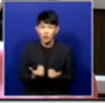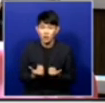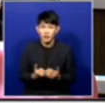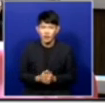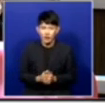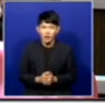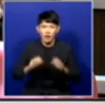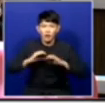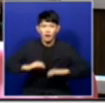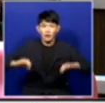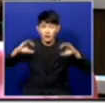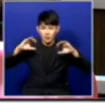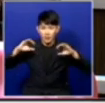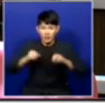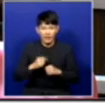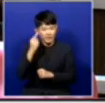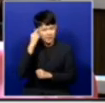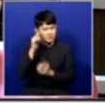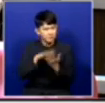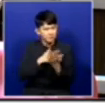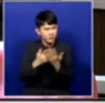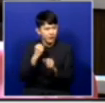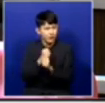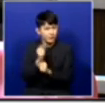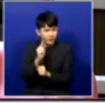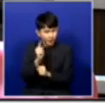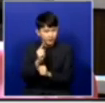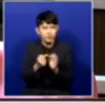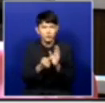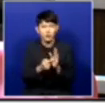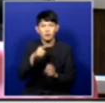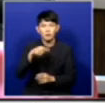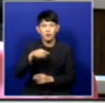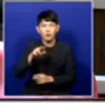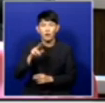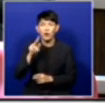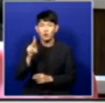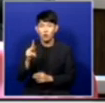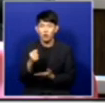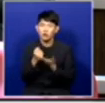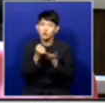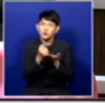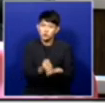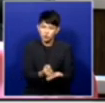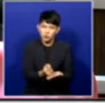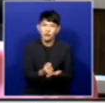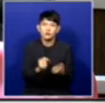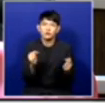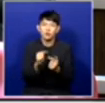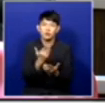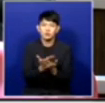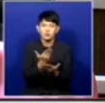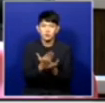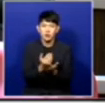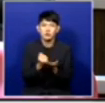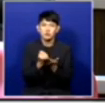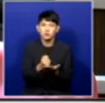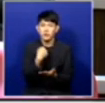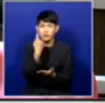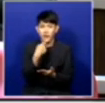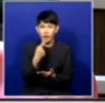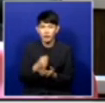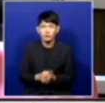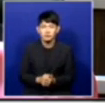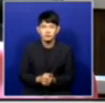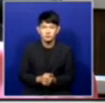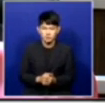ลที่ออกมาในครั้งนี้โดยเฉพาะการออกพระราชกำหนดให้การช่วยเหลือ ทางด้านการเงินแก่ผู้ประกอบการวิสา